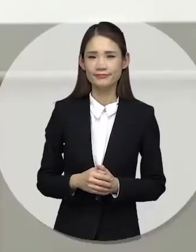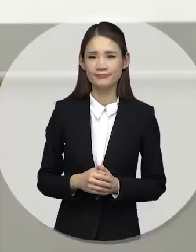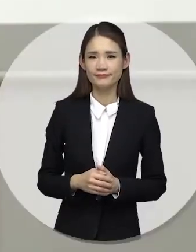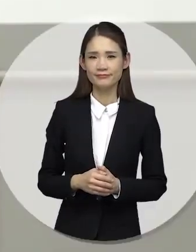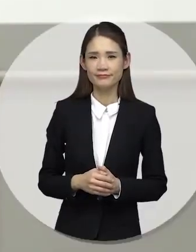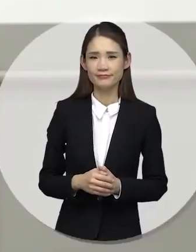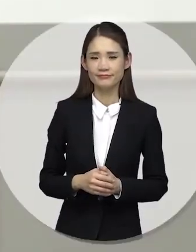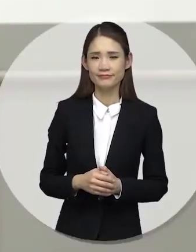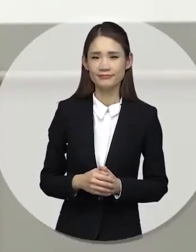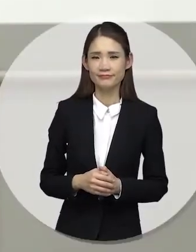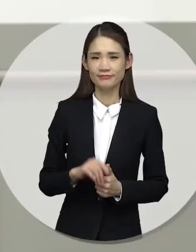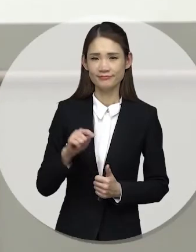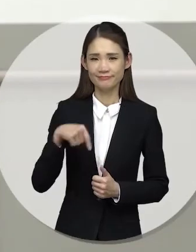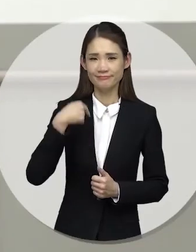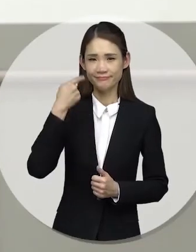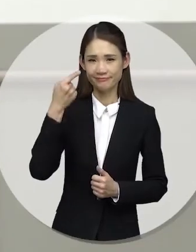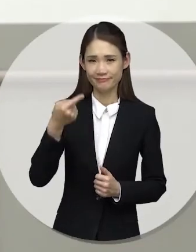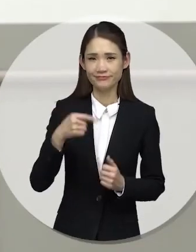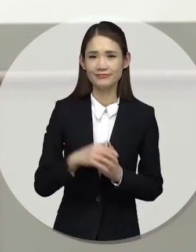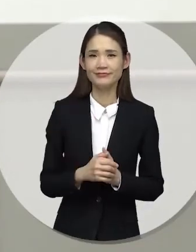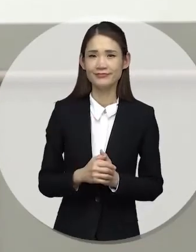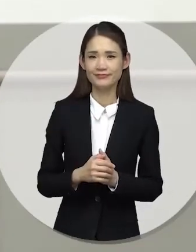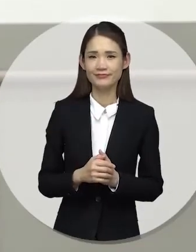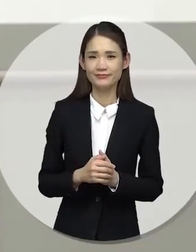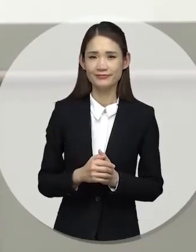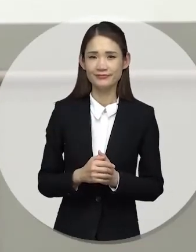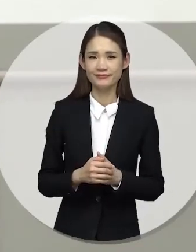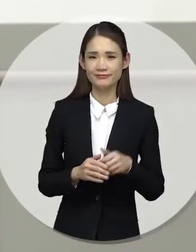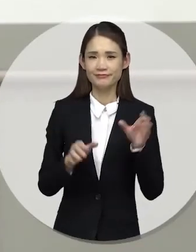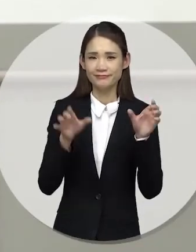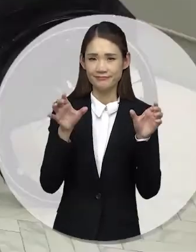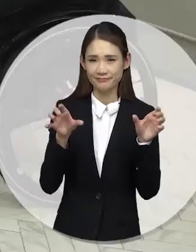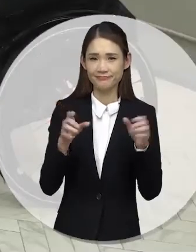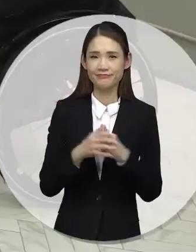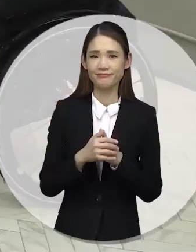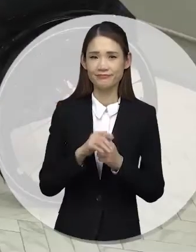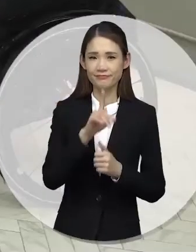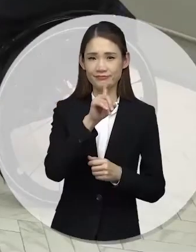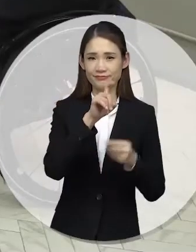자, 이제 다음 대결을 한번 볼까요?